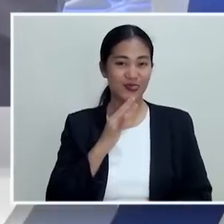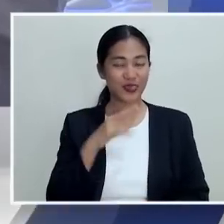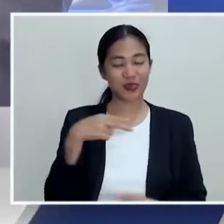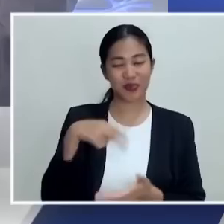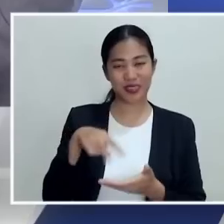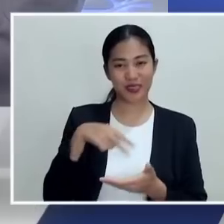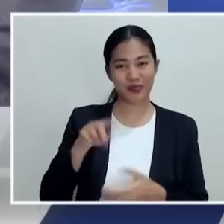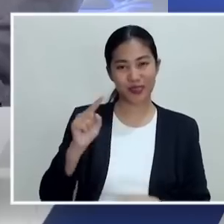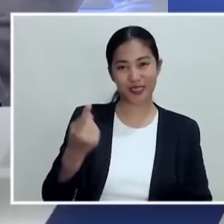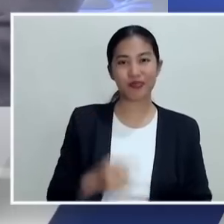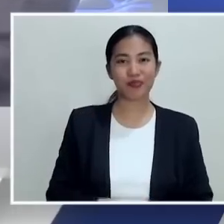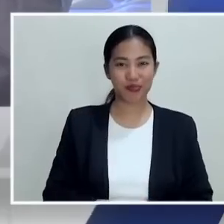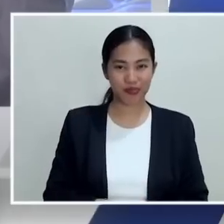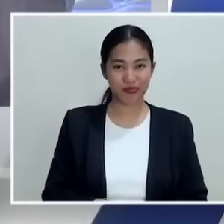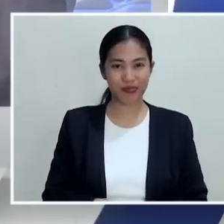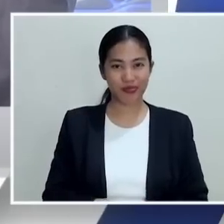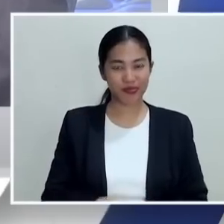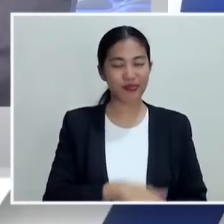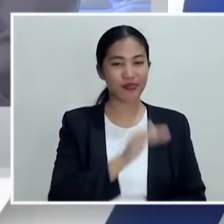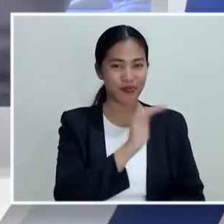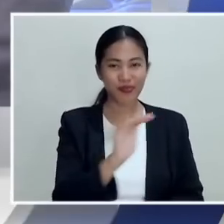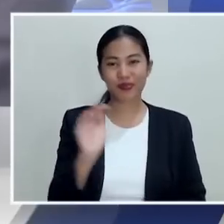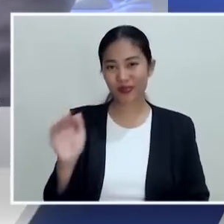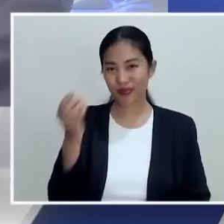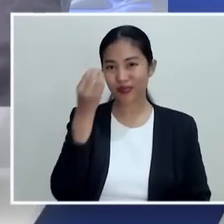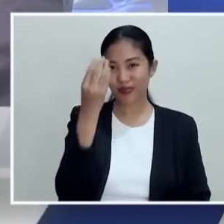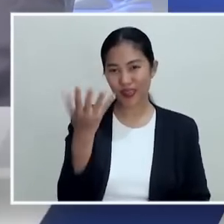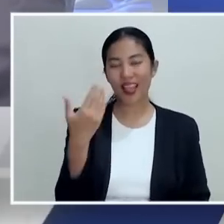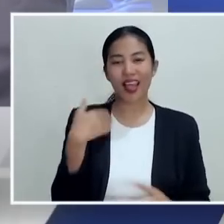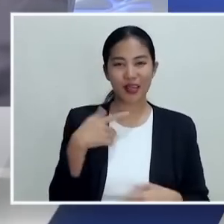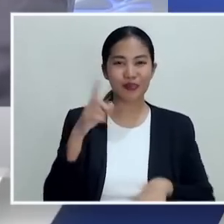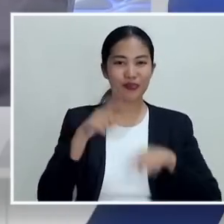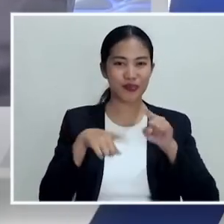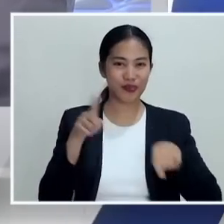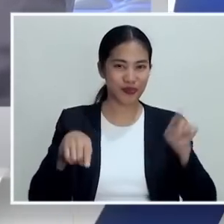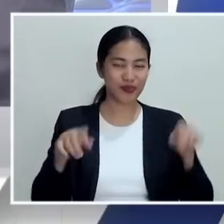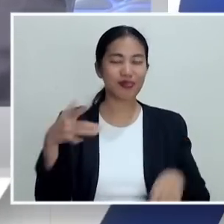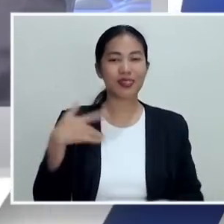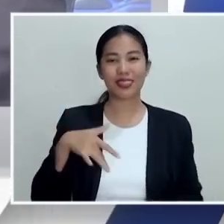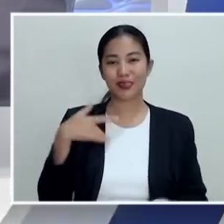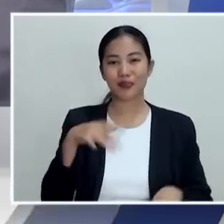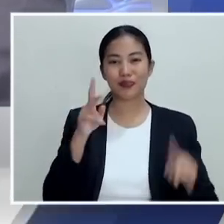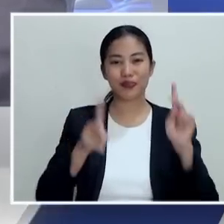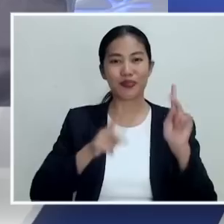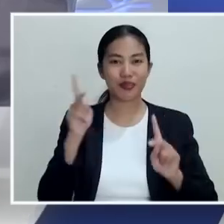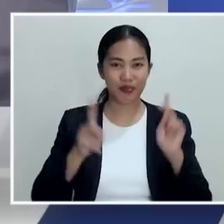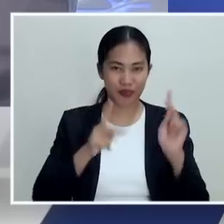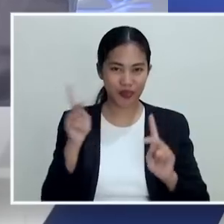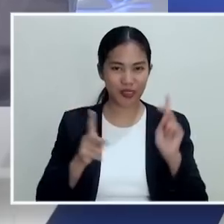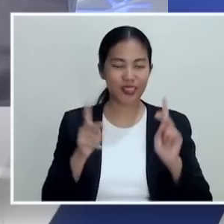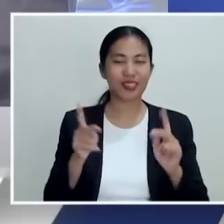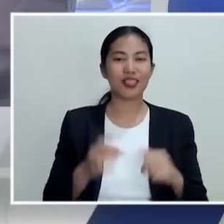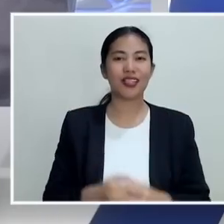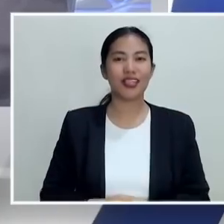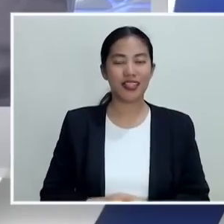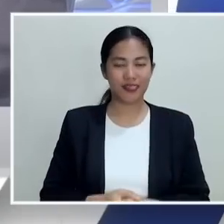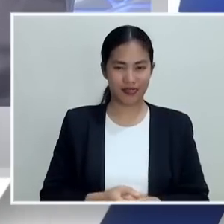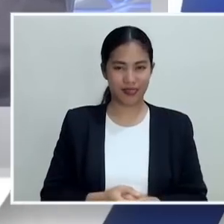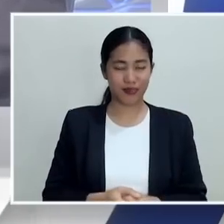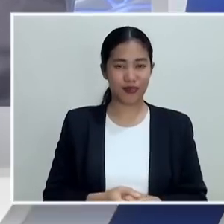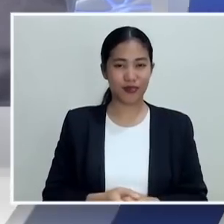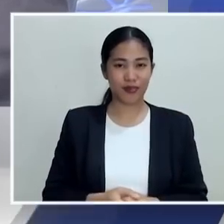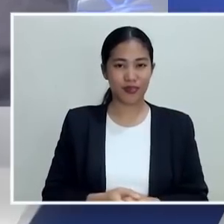Kabayan, iba't ibang pakulo na naman po ang ginagawa ng mga netizens at pabaw natin yan sa ating mga kapamilya